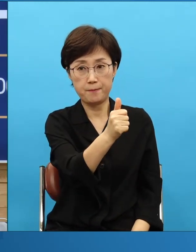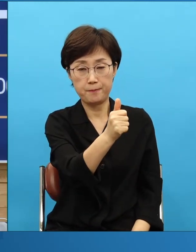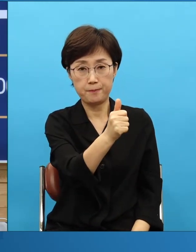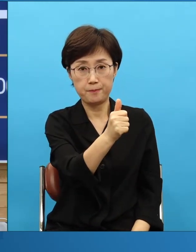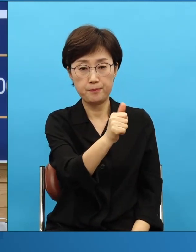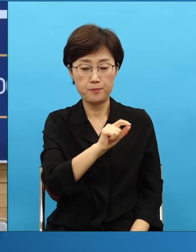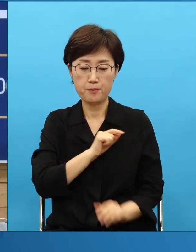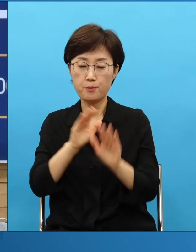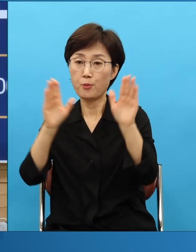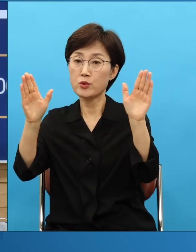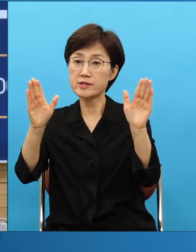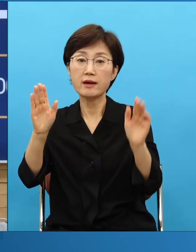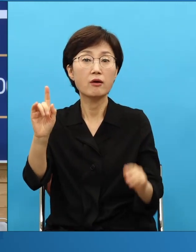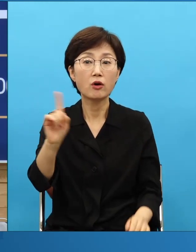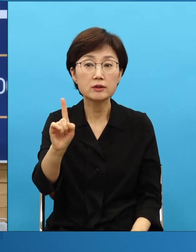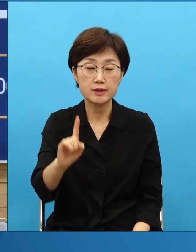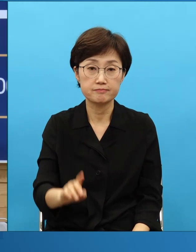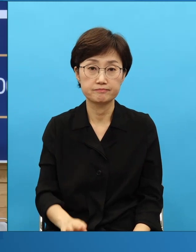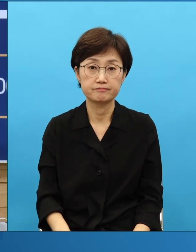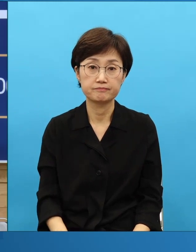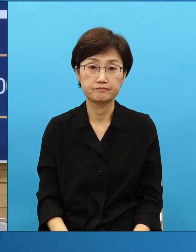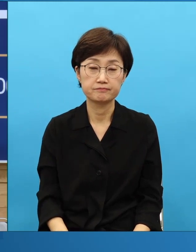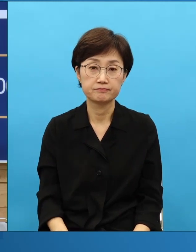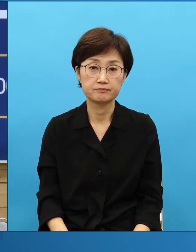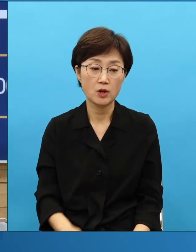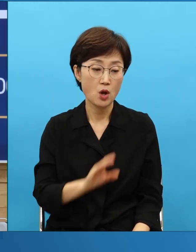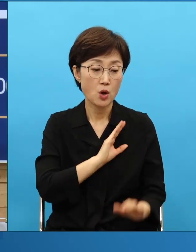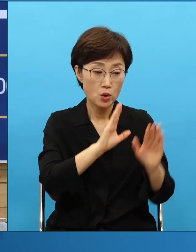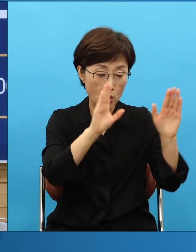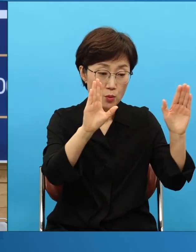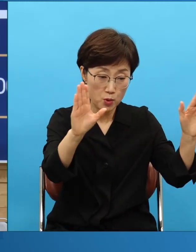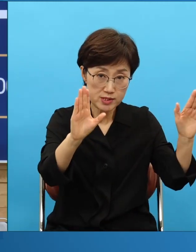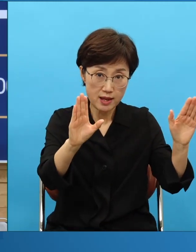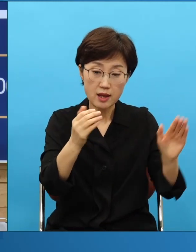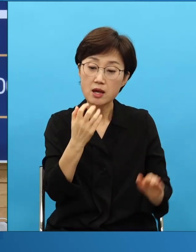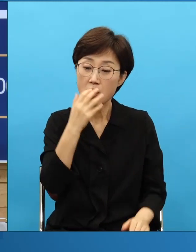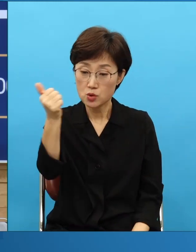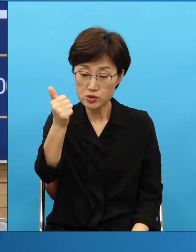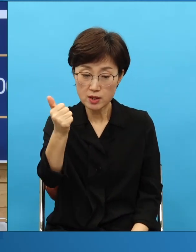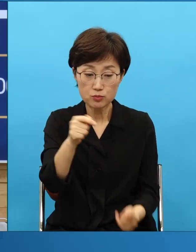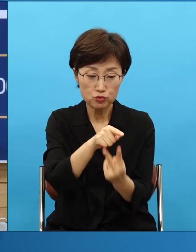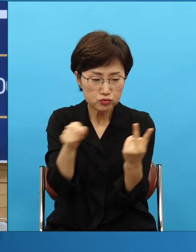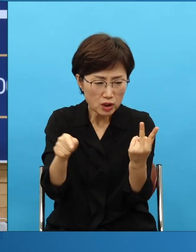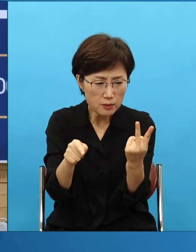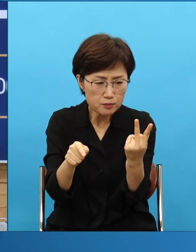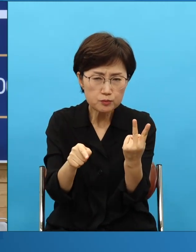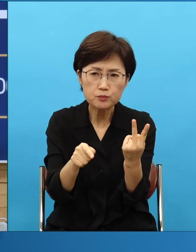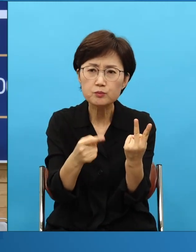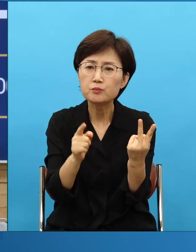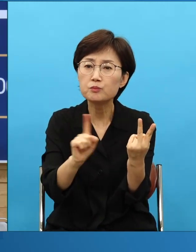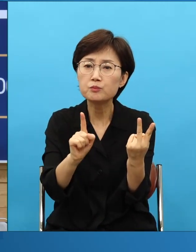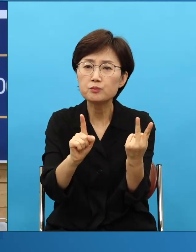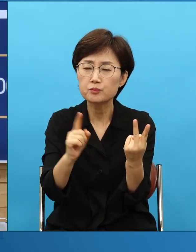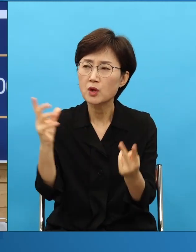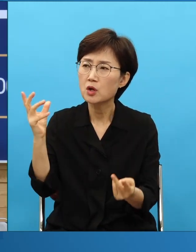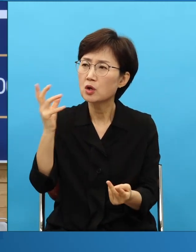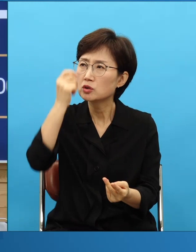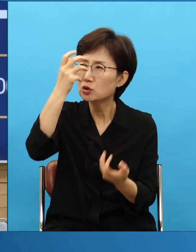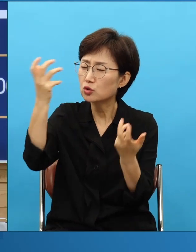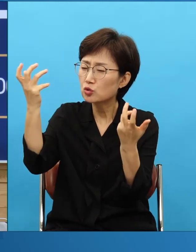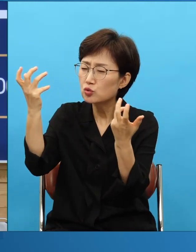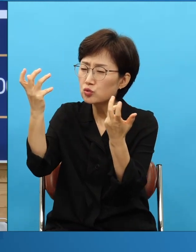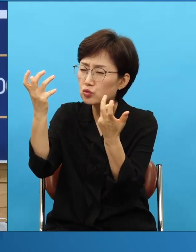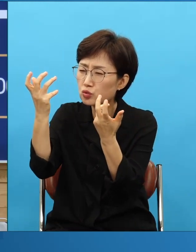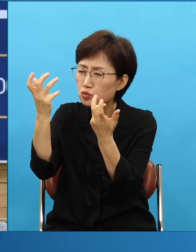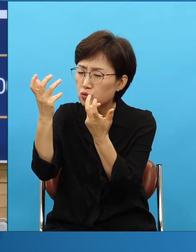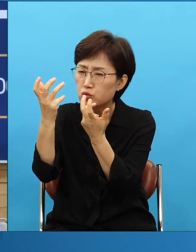went into Egypt, look at Moses and Joseph. 이 두 사람의 특징이 성령 충만할 정도로 하나님의 능력을